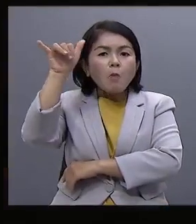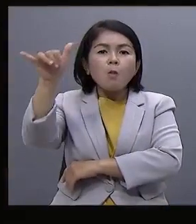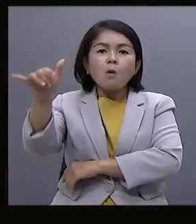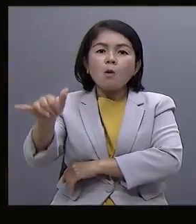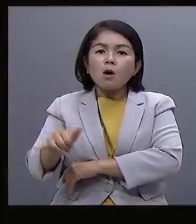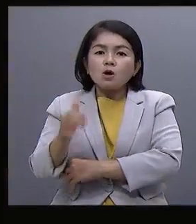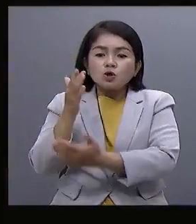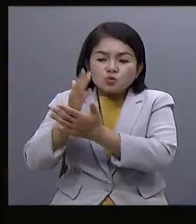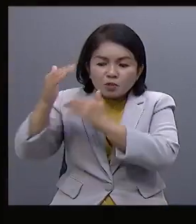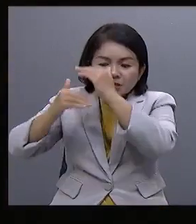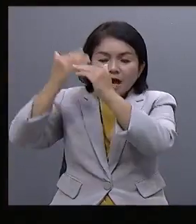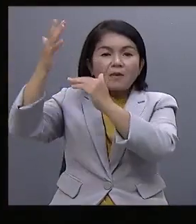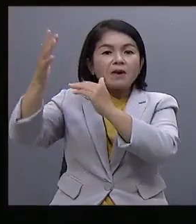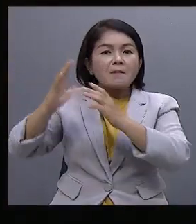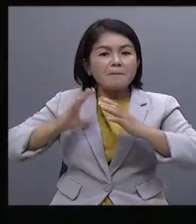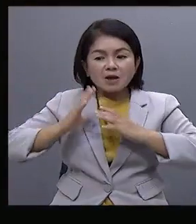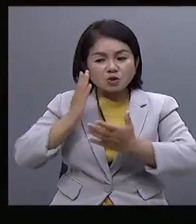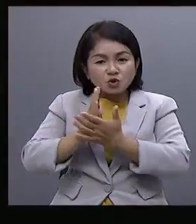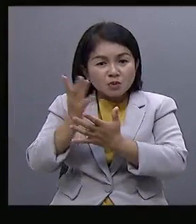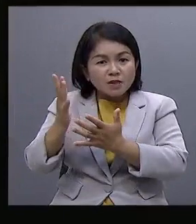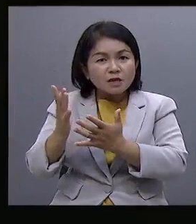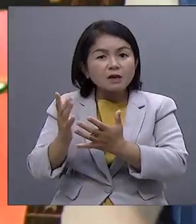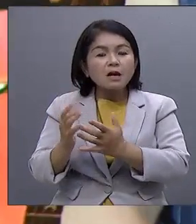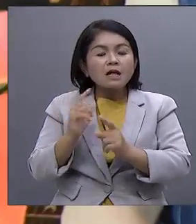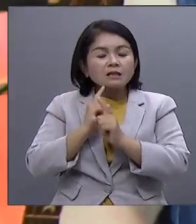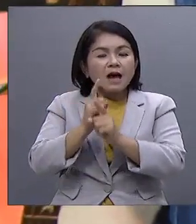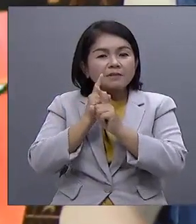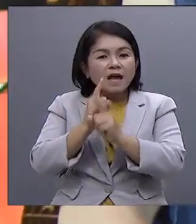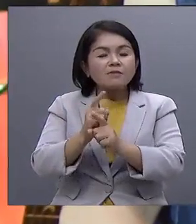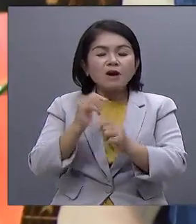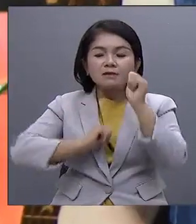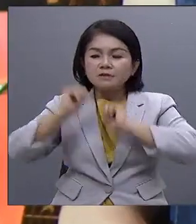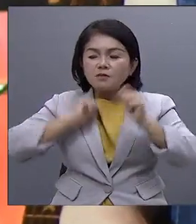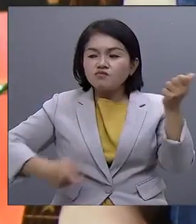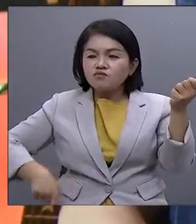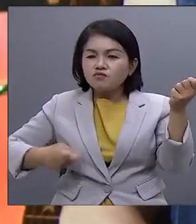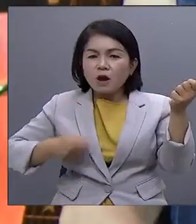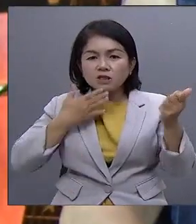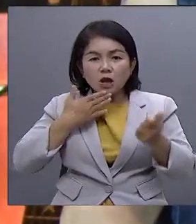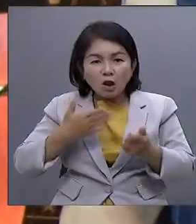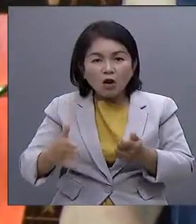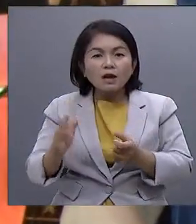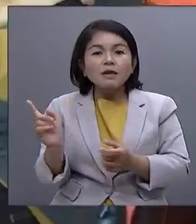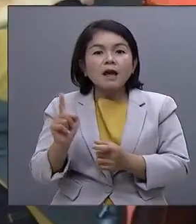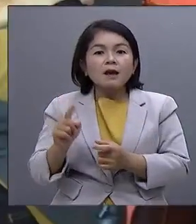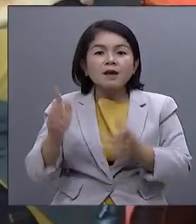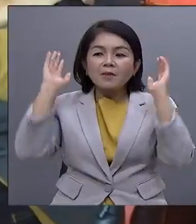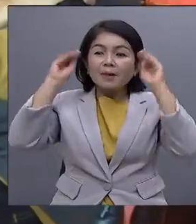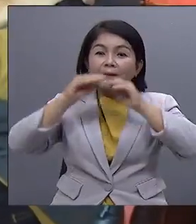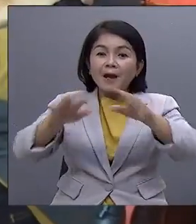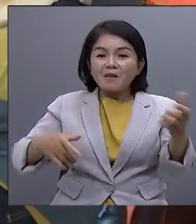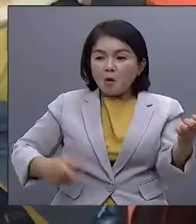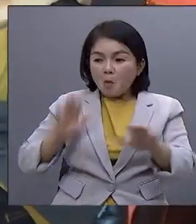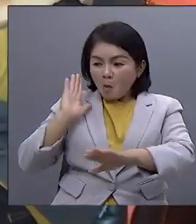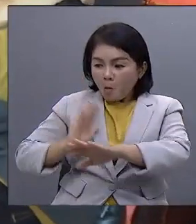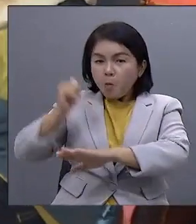ดตัวเองไม่เคยพักวงและมีวินัยในแบบนักดนตรีอยู่เสมอนะคะอย่างแค่ในวันแถลงข่าวค่ะมือกีตาร์ขั้นเทพอ